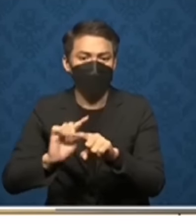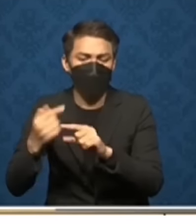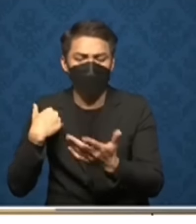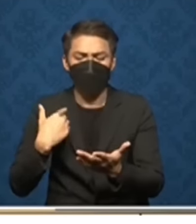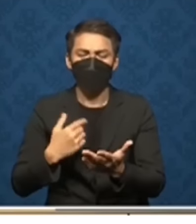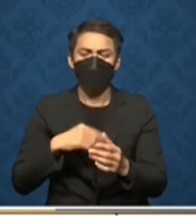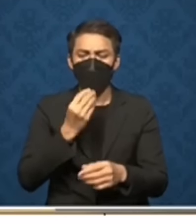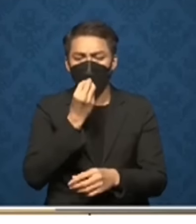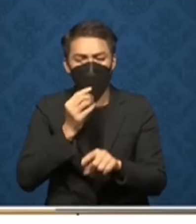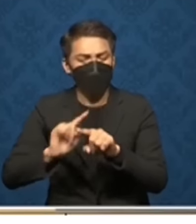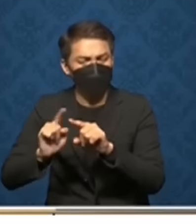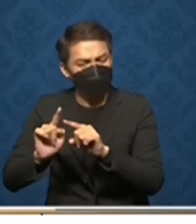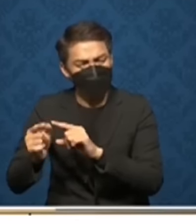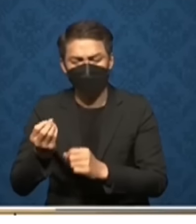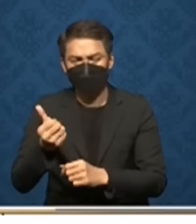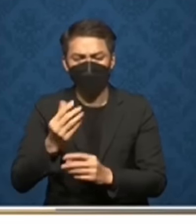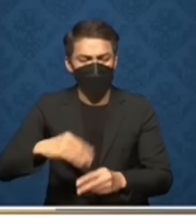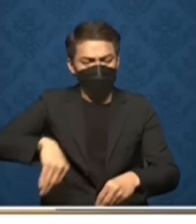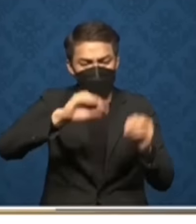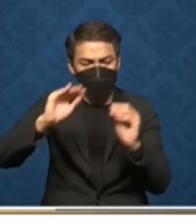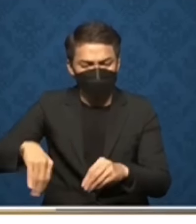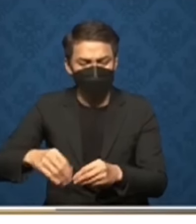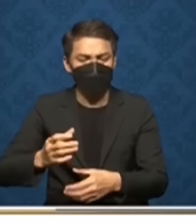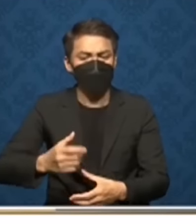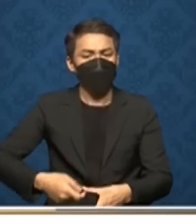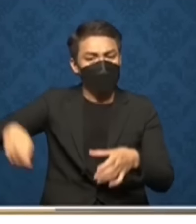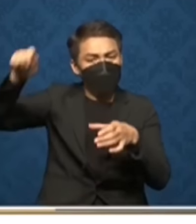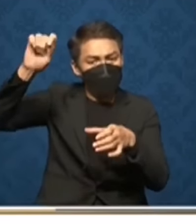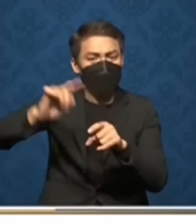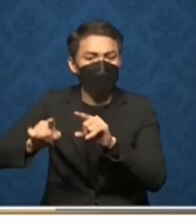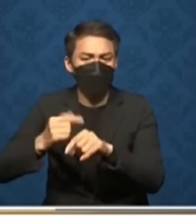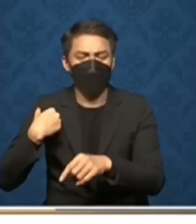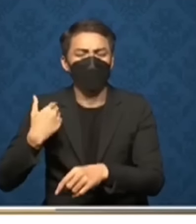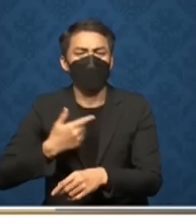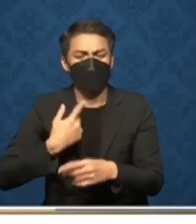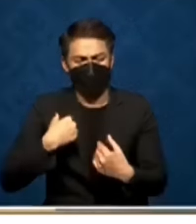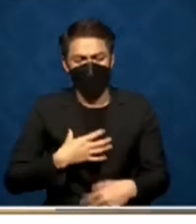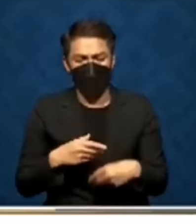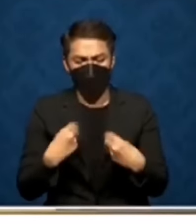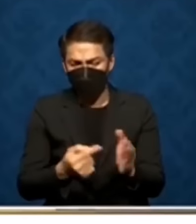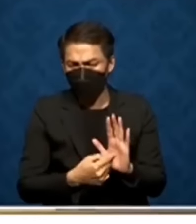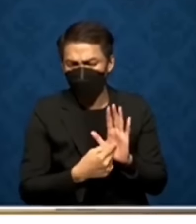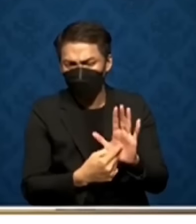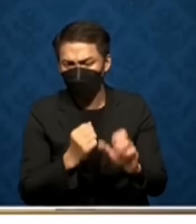แกอาหารมากมายนะครับโรตีชาชักซึ่งต้องบอกว่านี่คือเสน่ห์ซึ่งเราจะทำให้เป็นเวิร์คคลาสยังไ